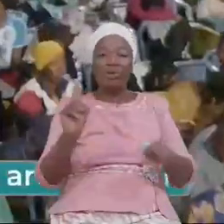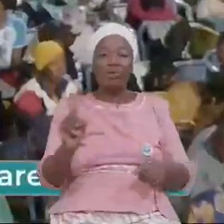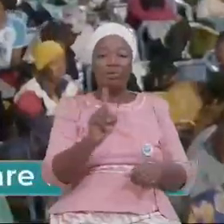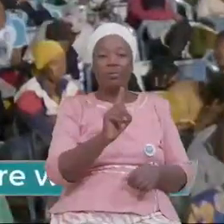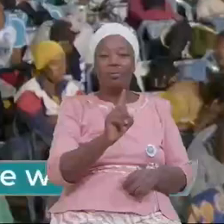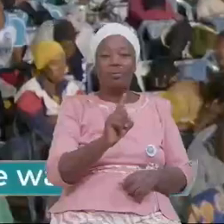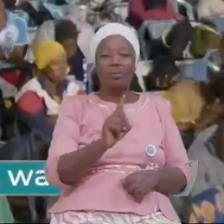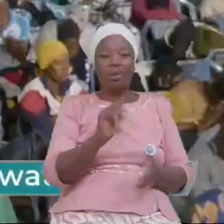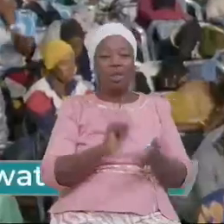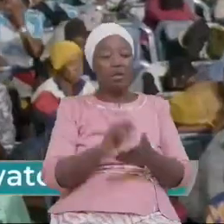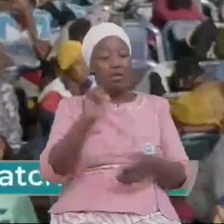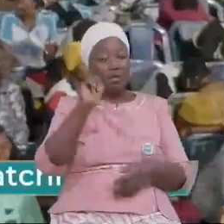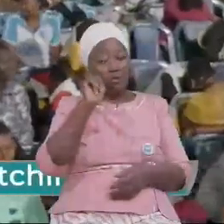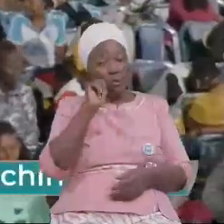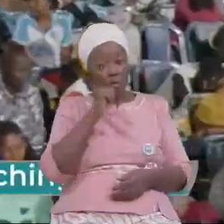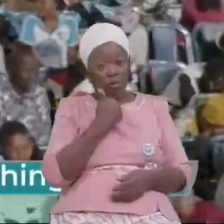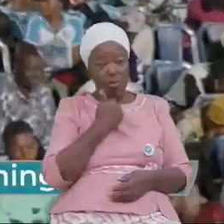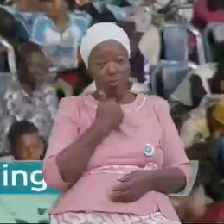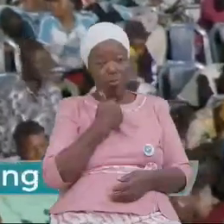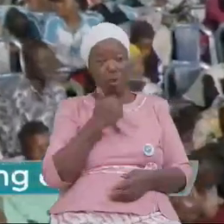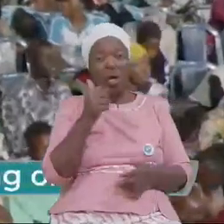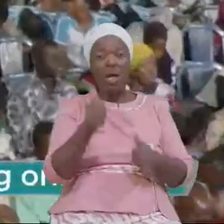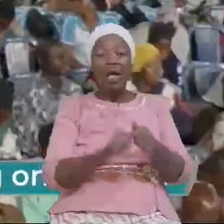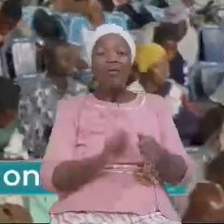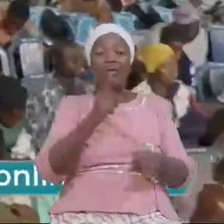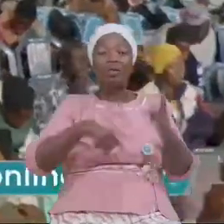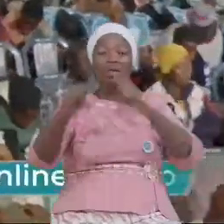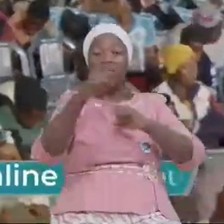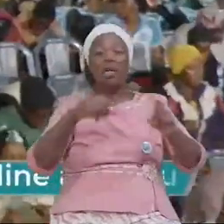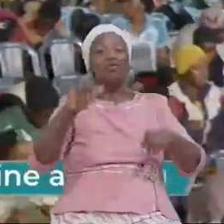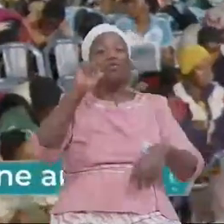Sachez-le que demain, que tout le monde disait demain.